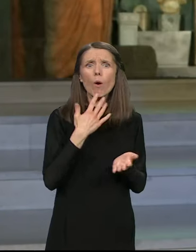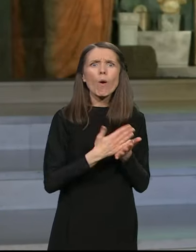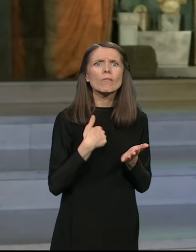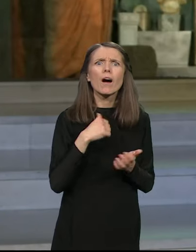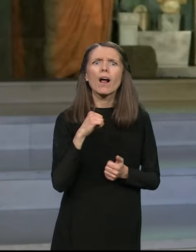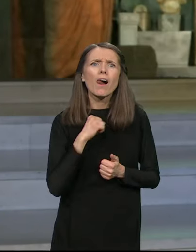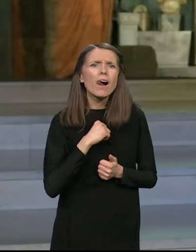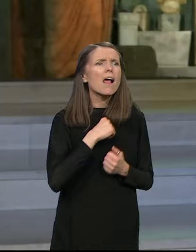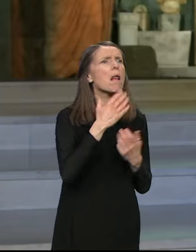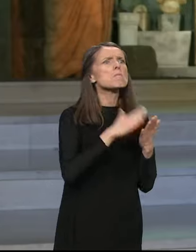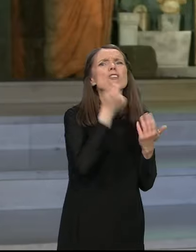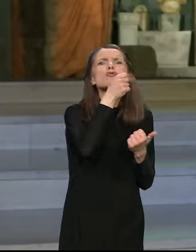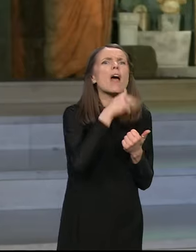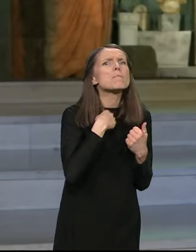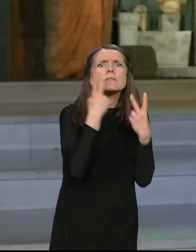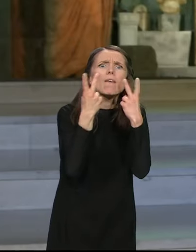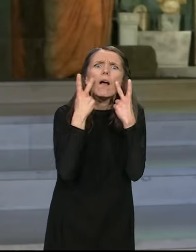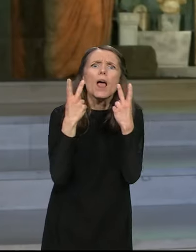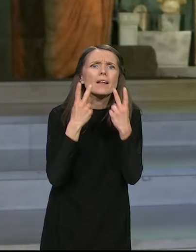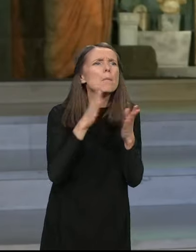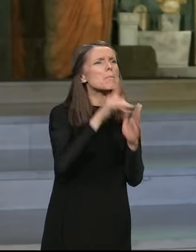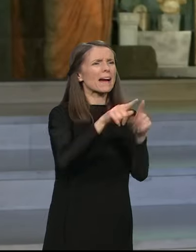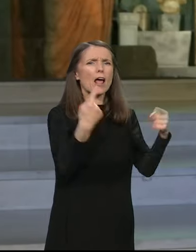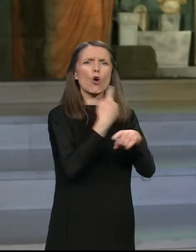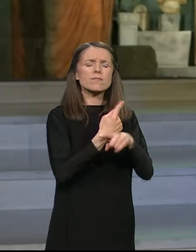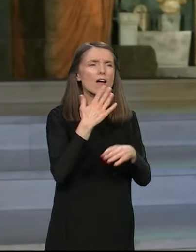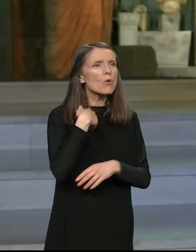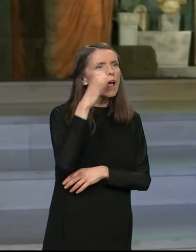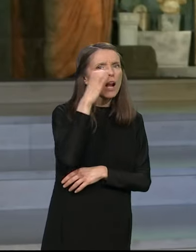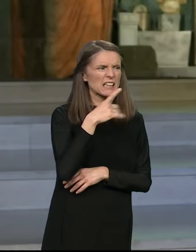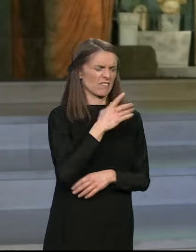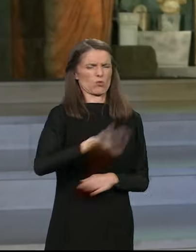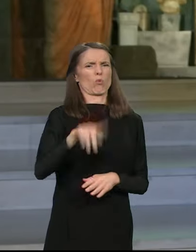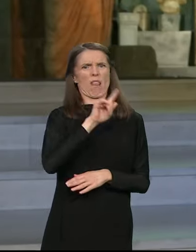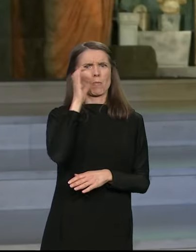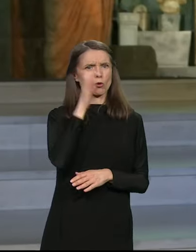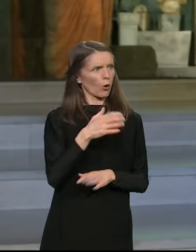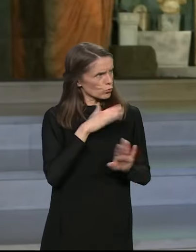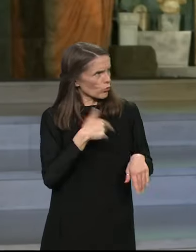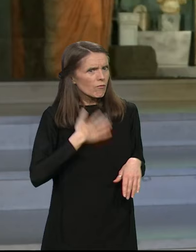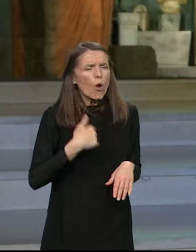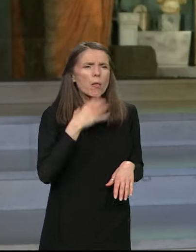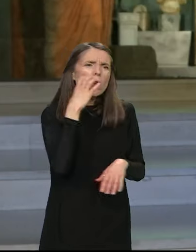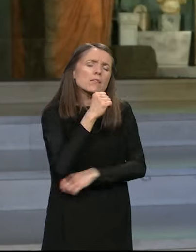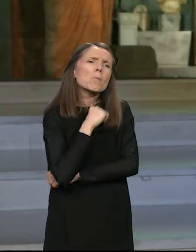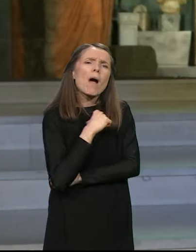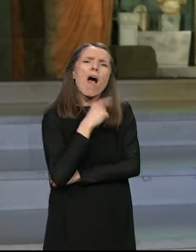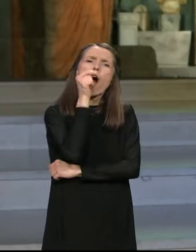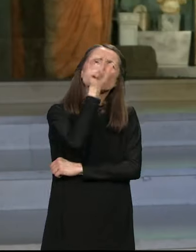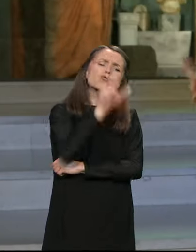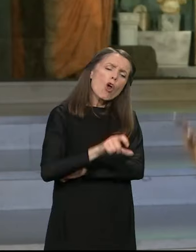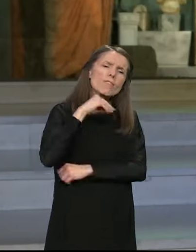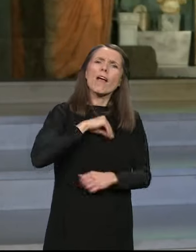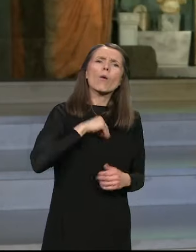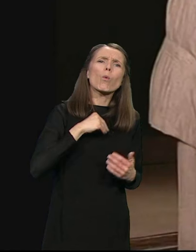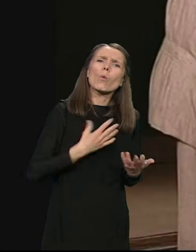se ljudi svađaju ovako. Kaže, nemoj to da gledaš. Znaš što da ne gledam? Mislim, mene to baš zanima. Da vidim dokle sve ljudi kako mogu da... Šta sve